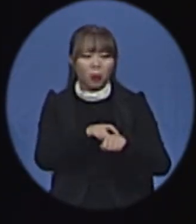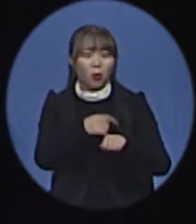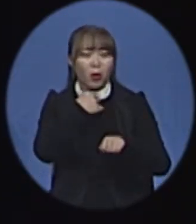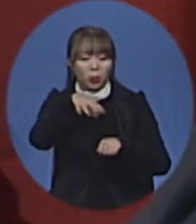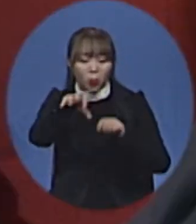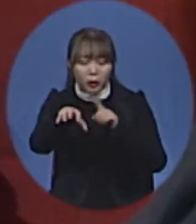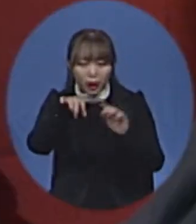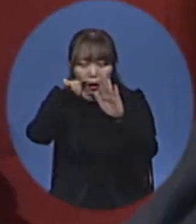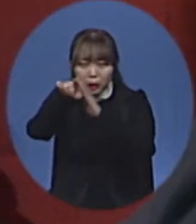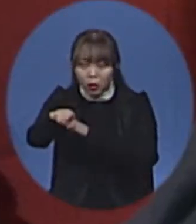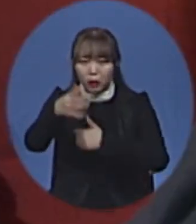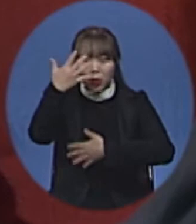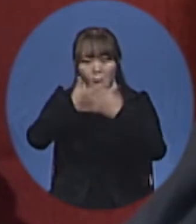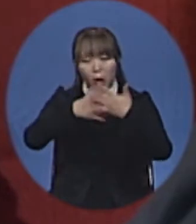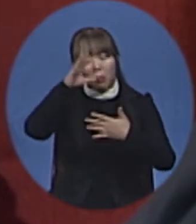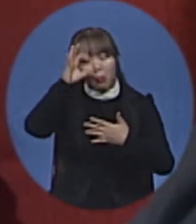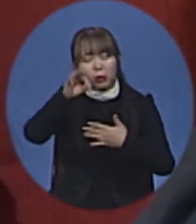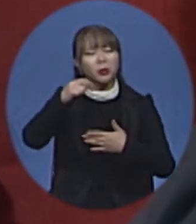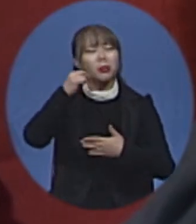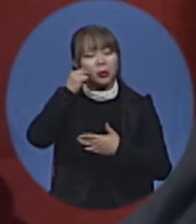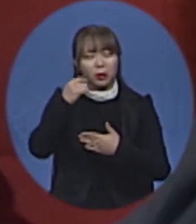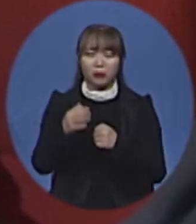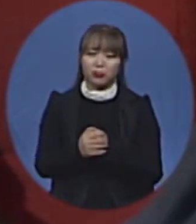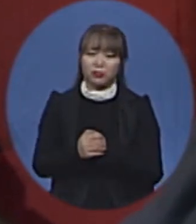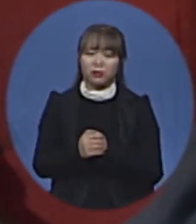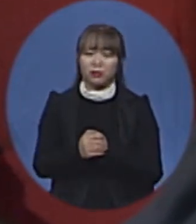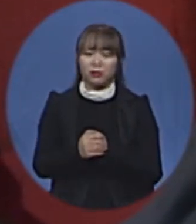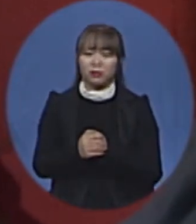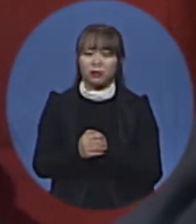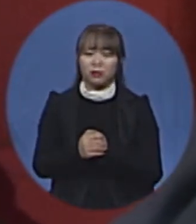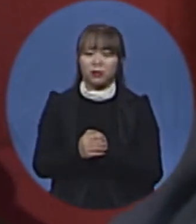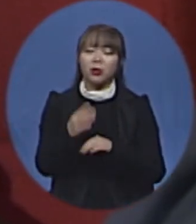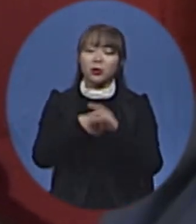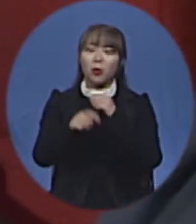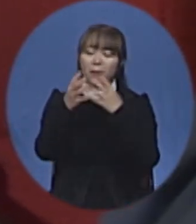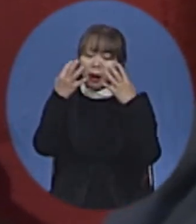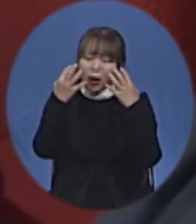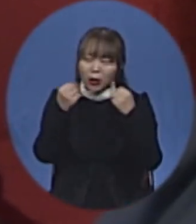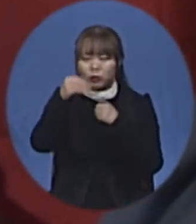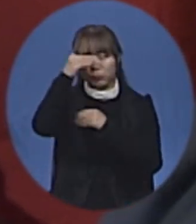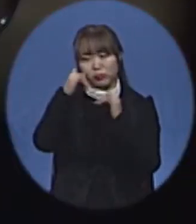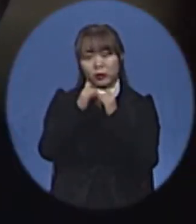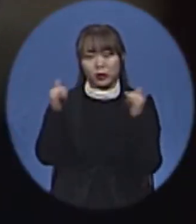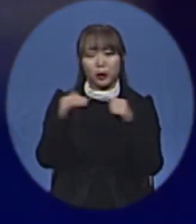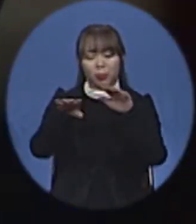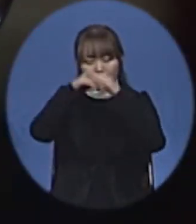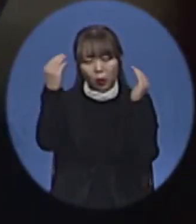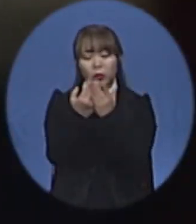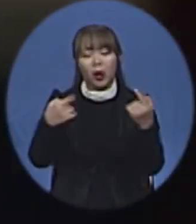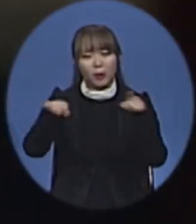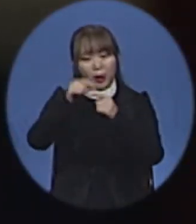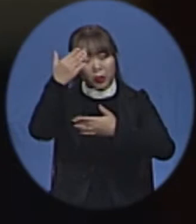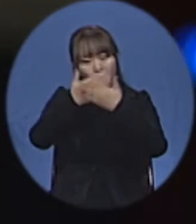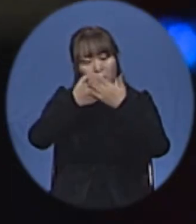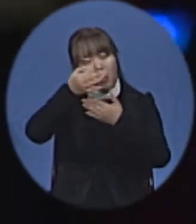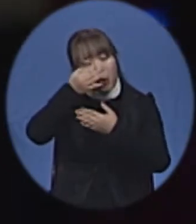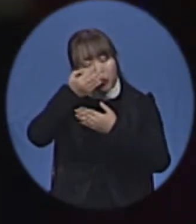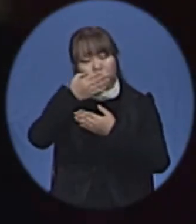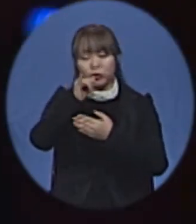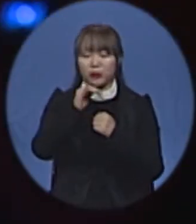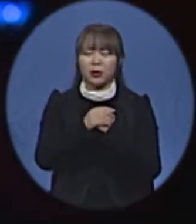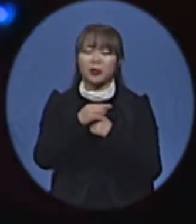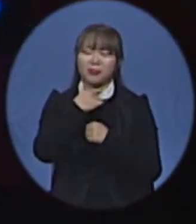원하는 장소에서 영화를 보지 못하고 있습니다. 더 많은 관객들이 모두 함께 영화를 즐길 수